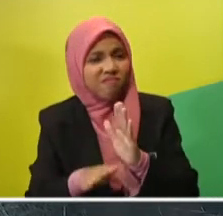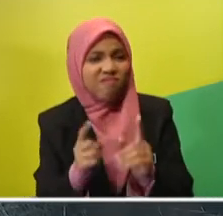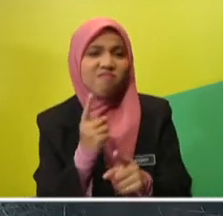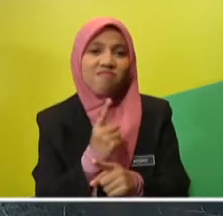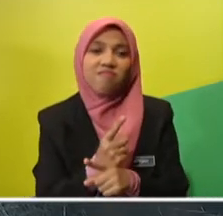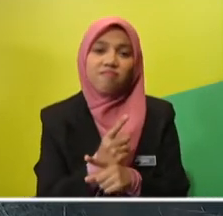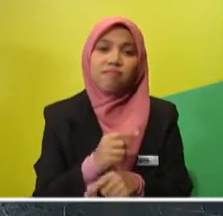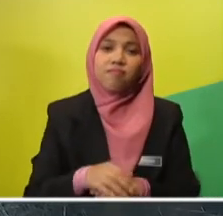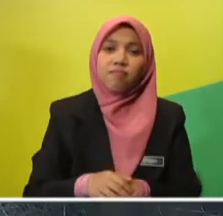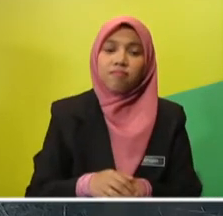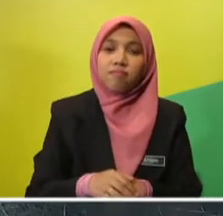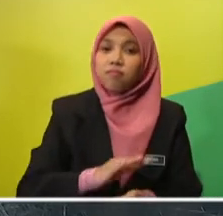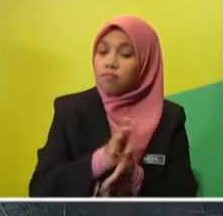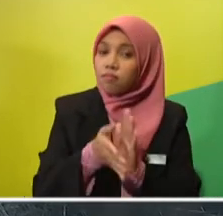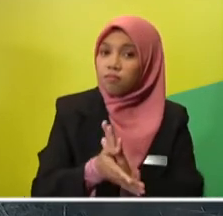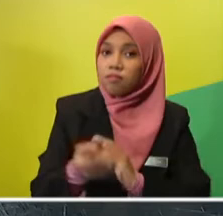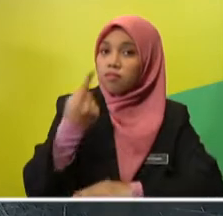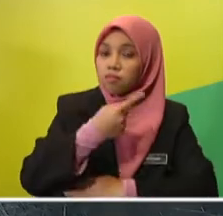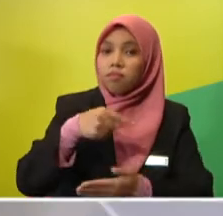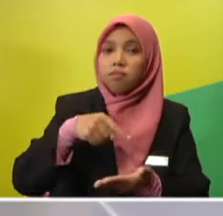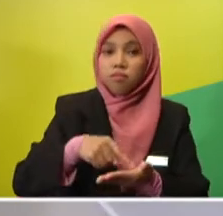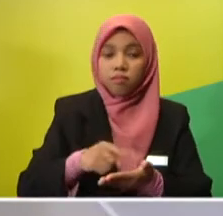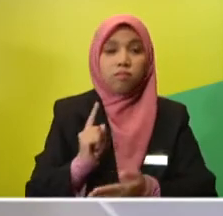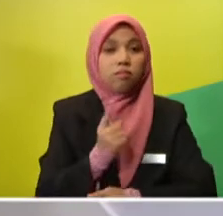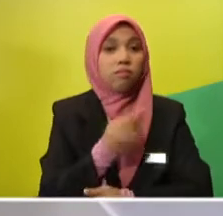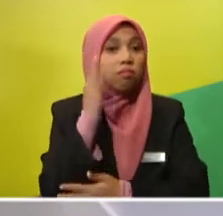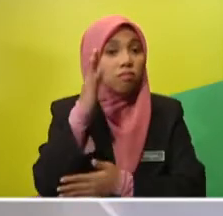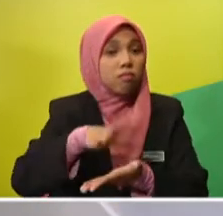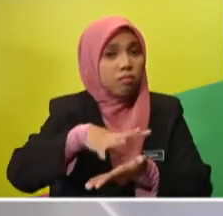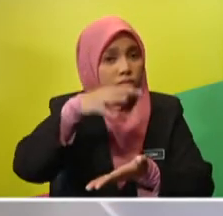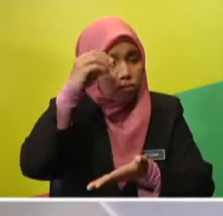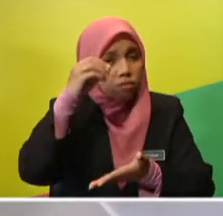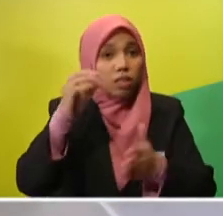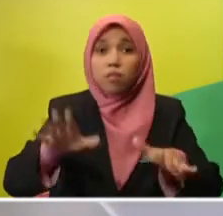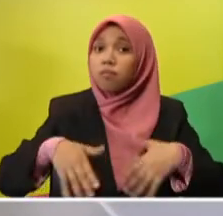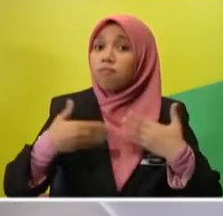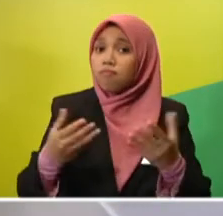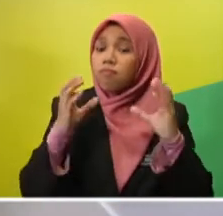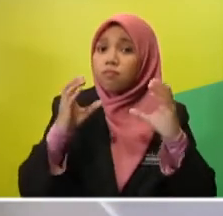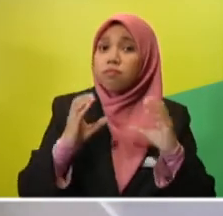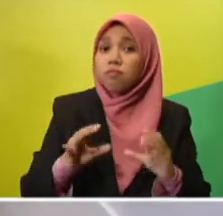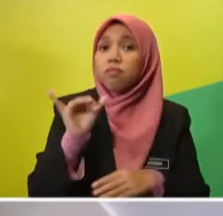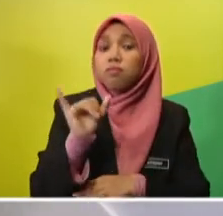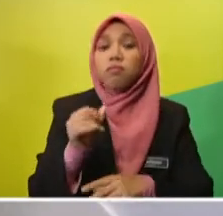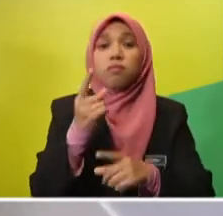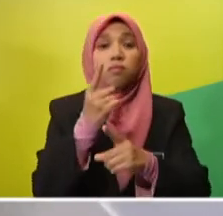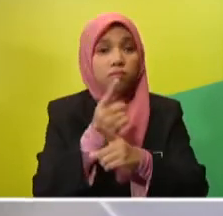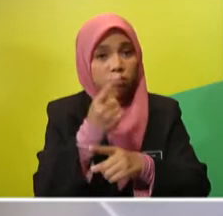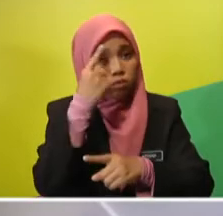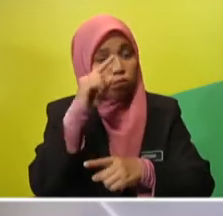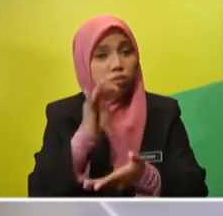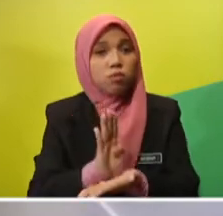dilakukan. Jadi hari ini sebenarnya memberi pendedahan kepada saya dan juga penonton bagaimana cara kalau kita nak membantu